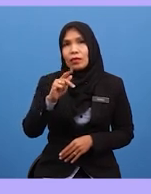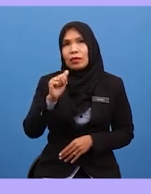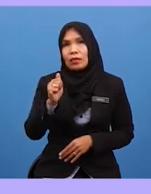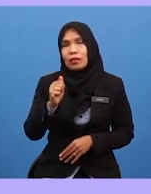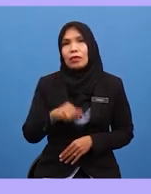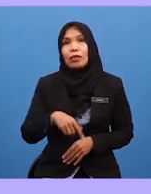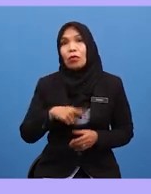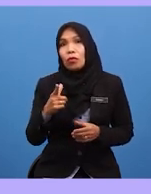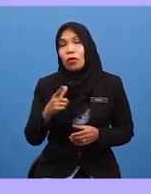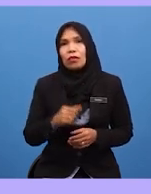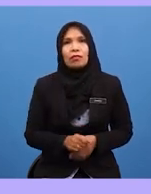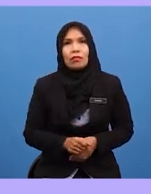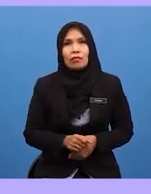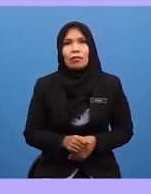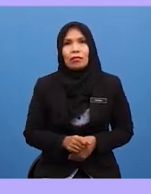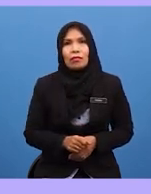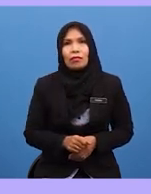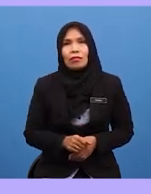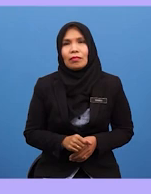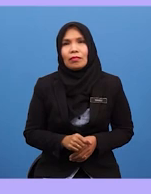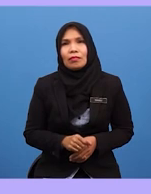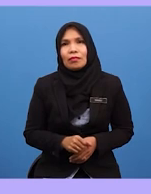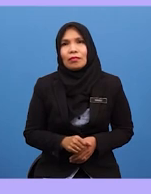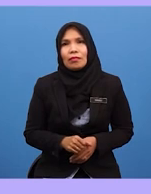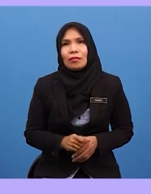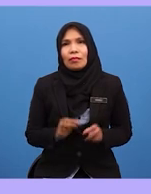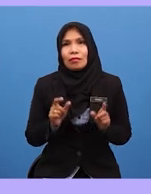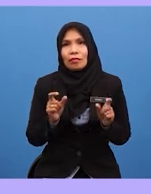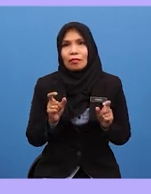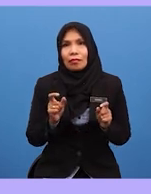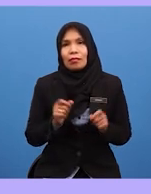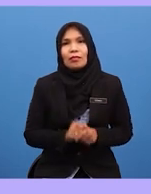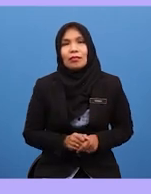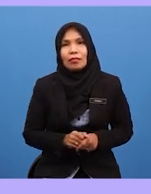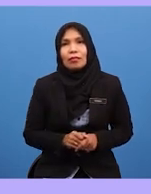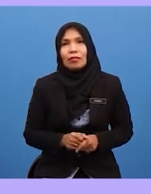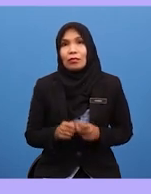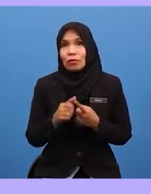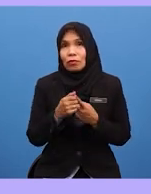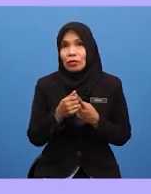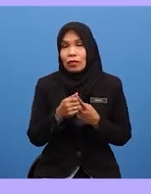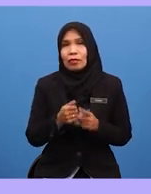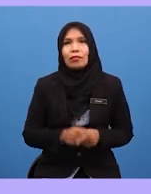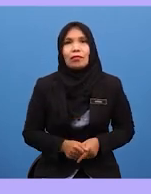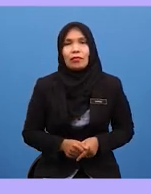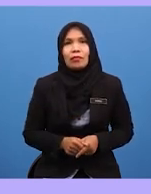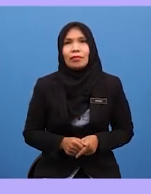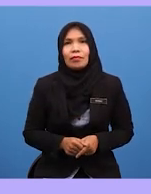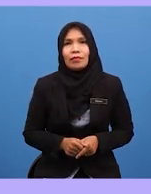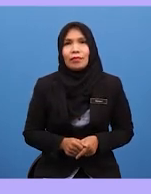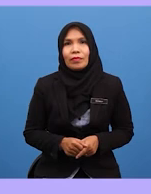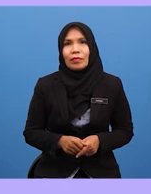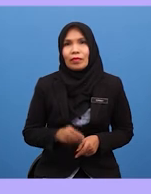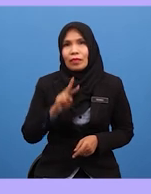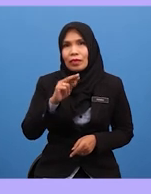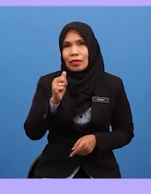lipas, udang, ketam dan kala jengking. Rangka luar yang